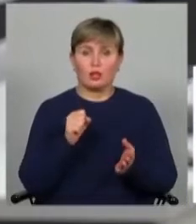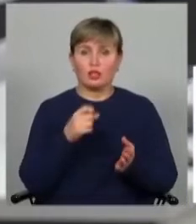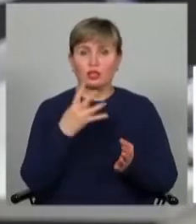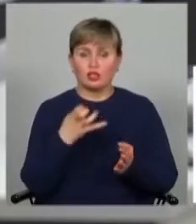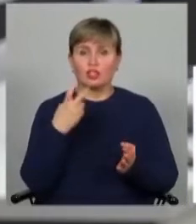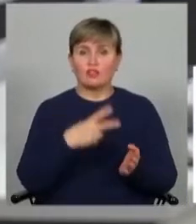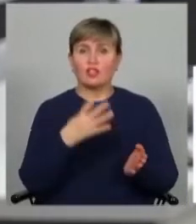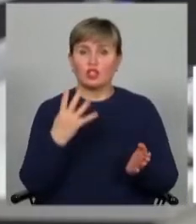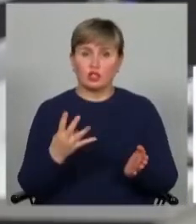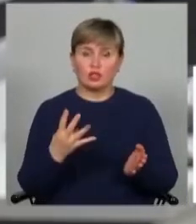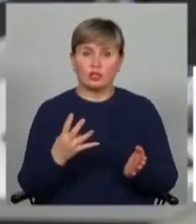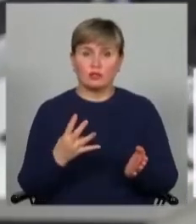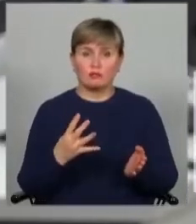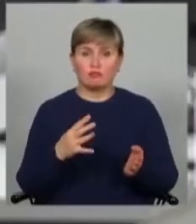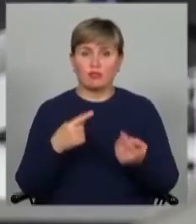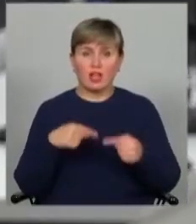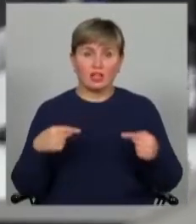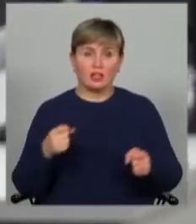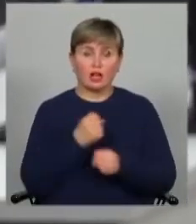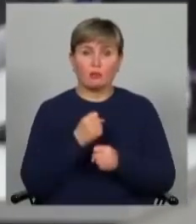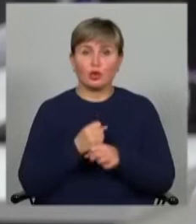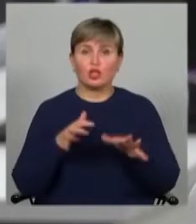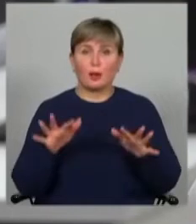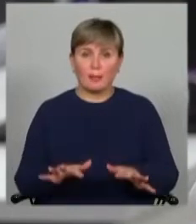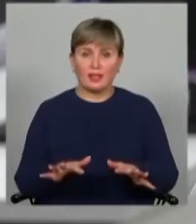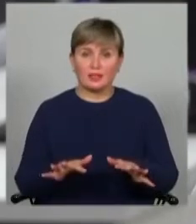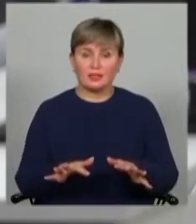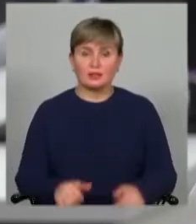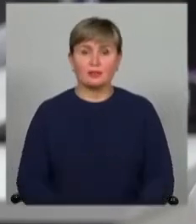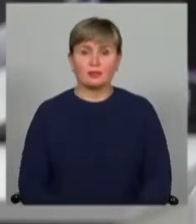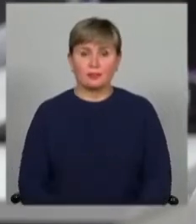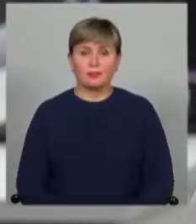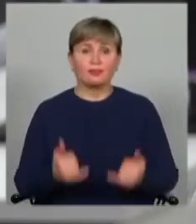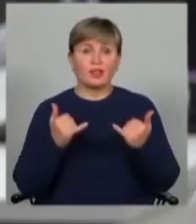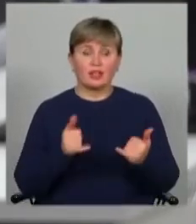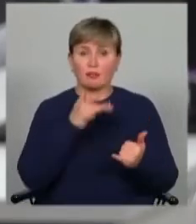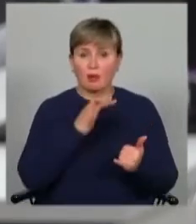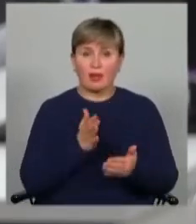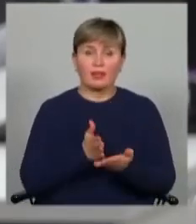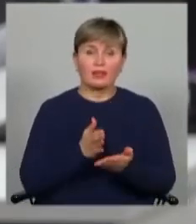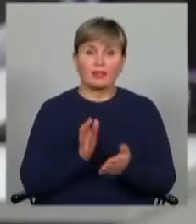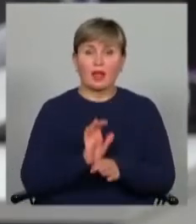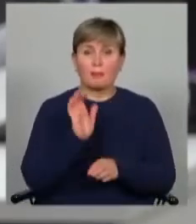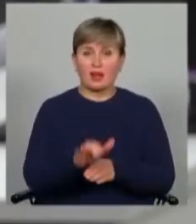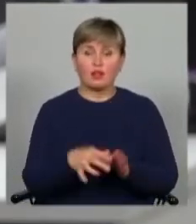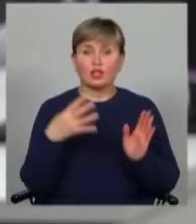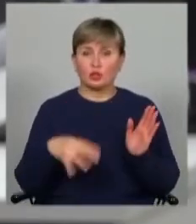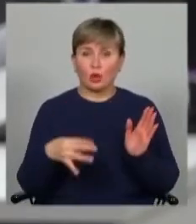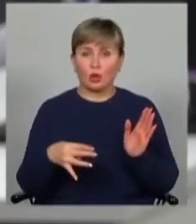424 вакантных рабочих мест. На данный момент направлено